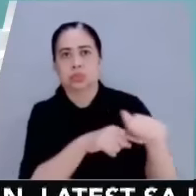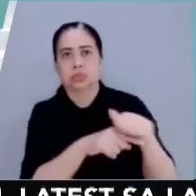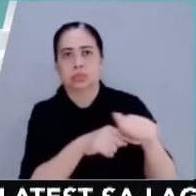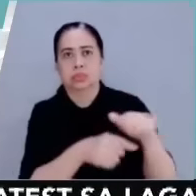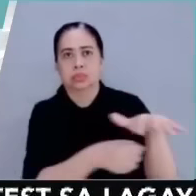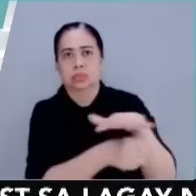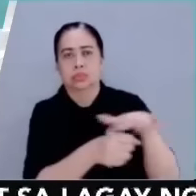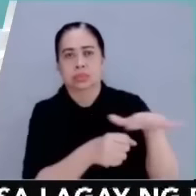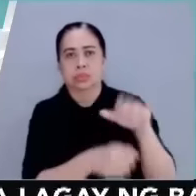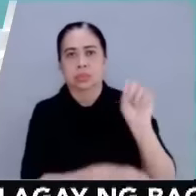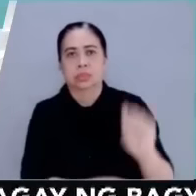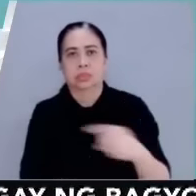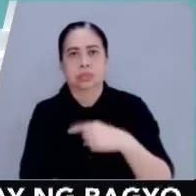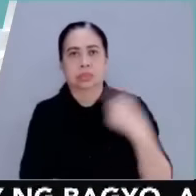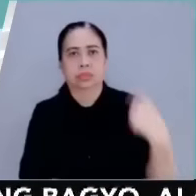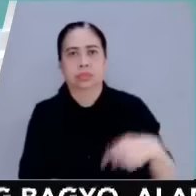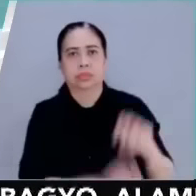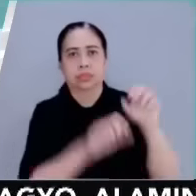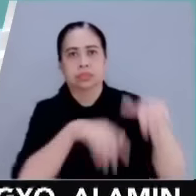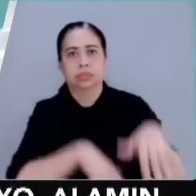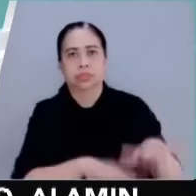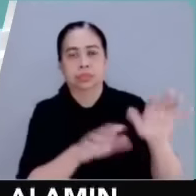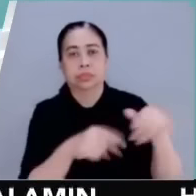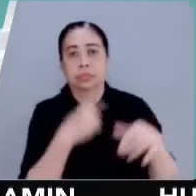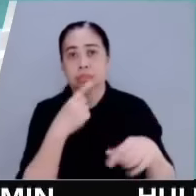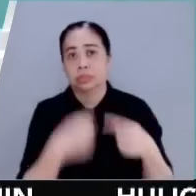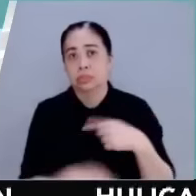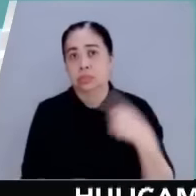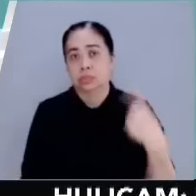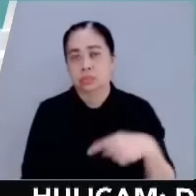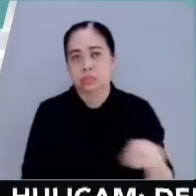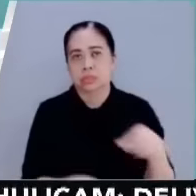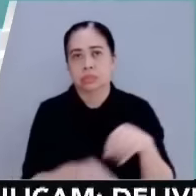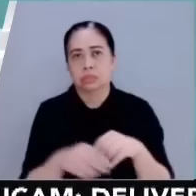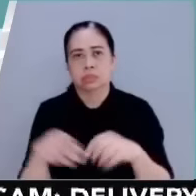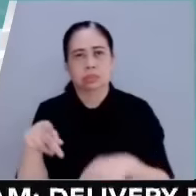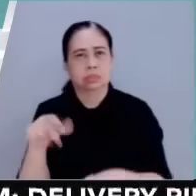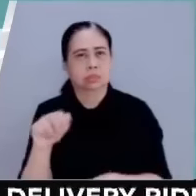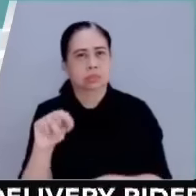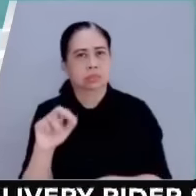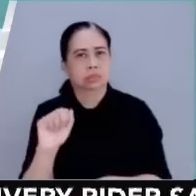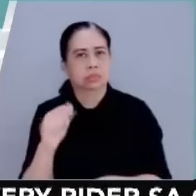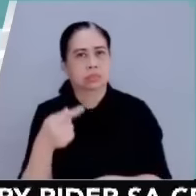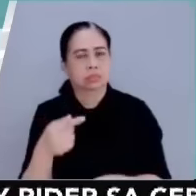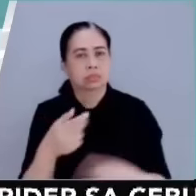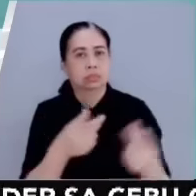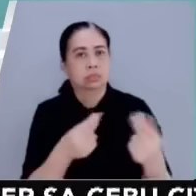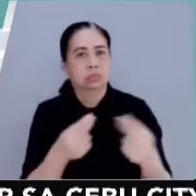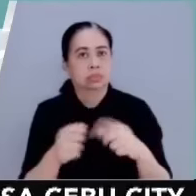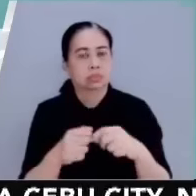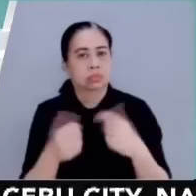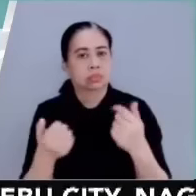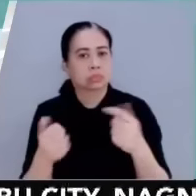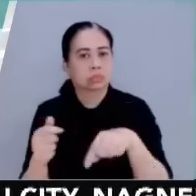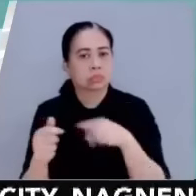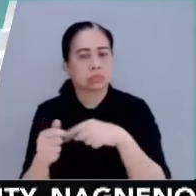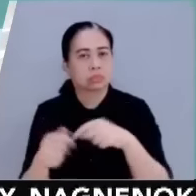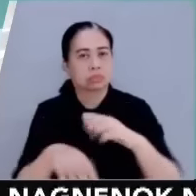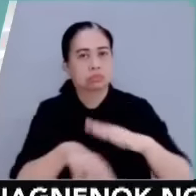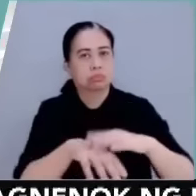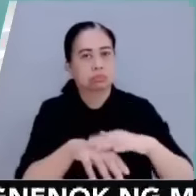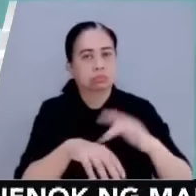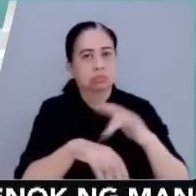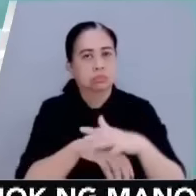sa South China Sea. Binanggit ng China na sa panatag o Scarborough Shoal isinagawa ang reconnaissance at early warning